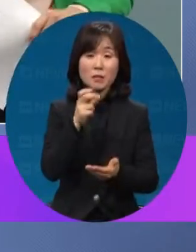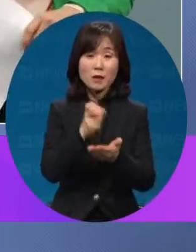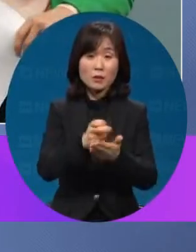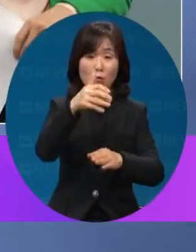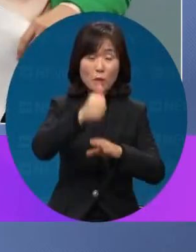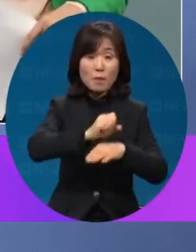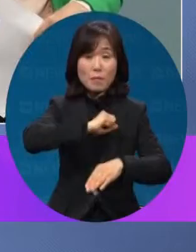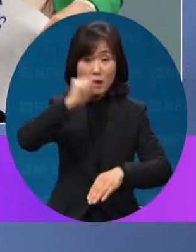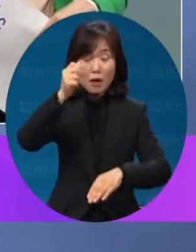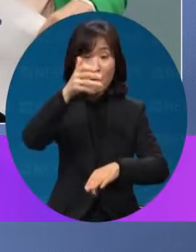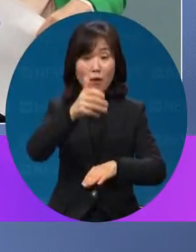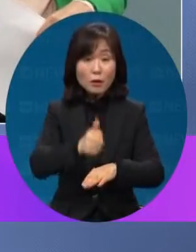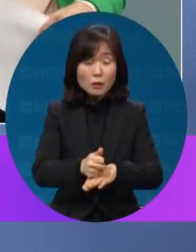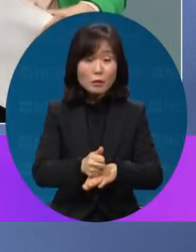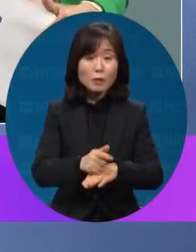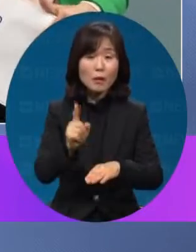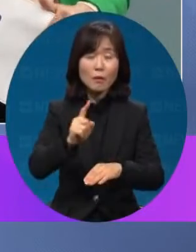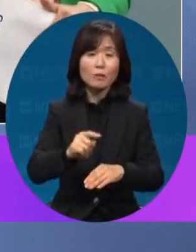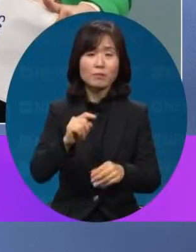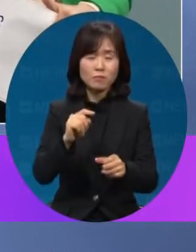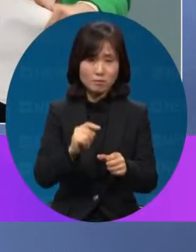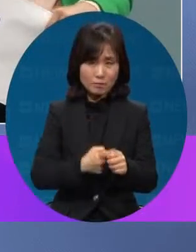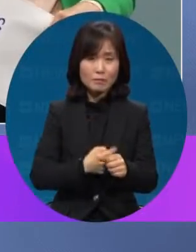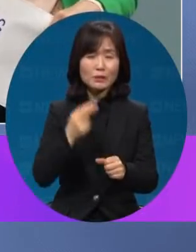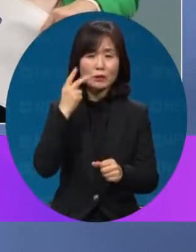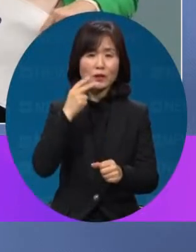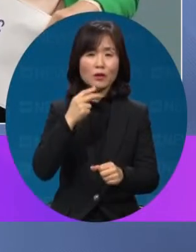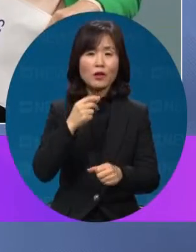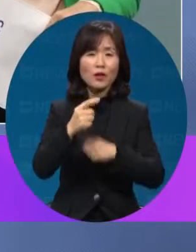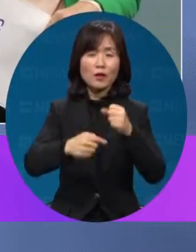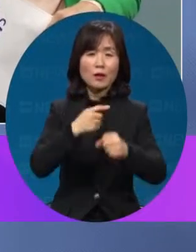통과가 된다면 우리나라는 미국에서 연간 최대